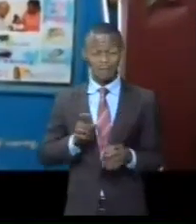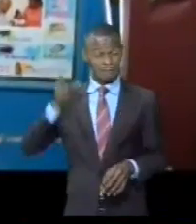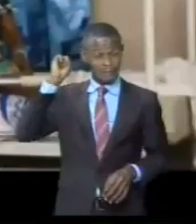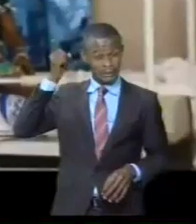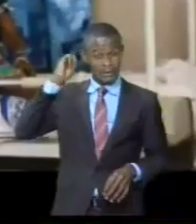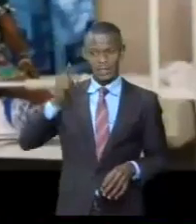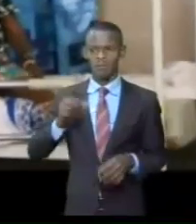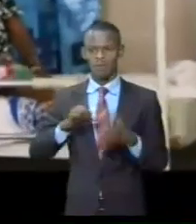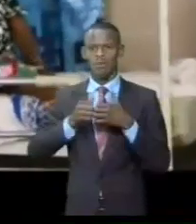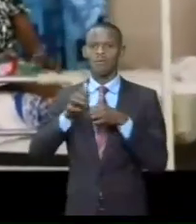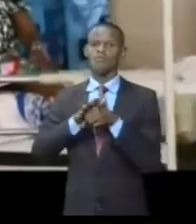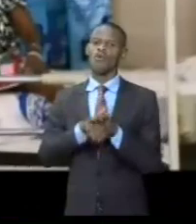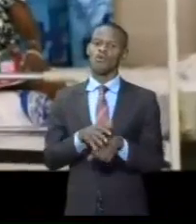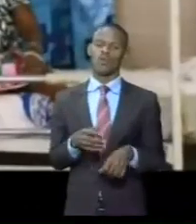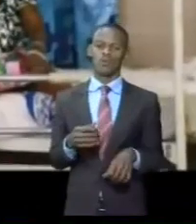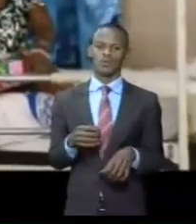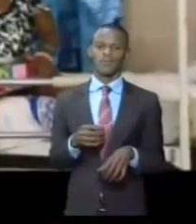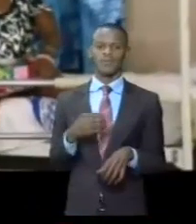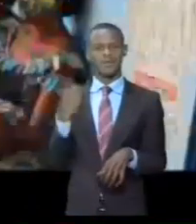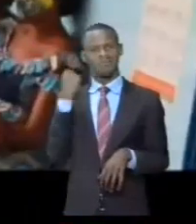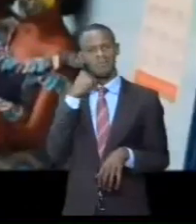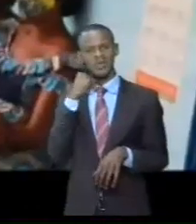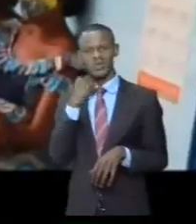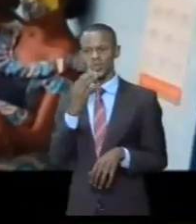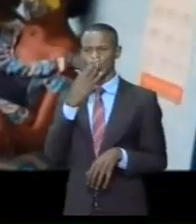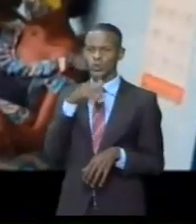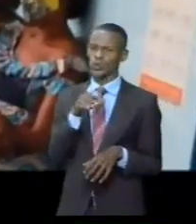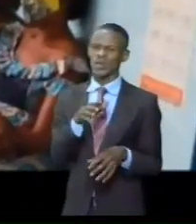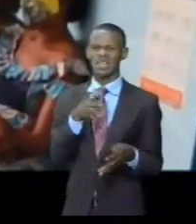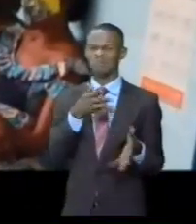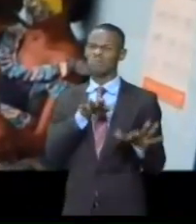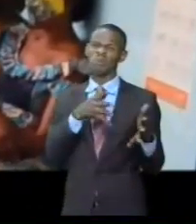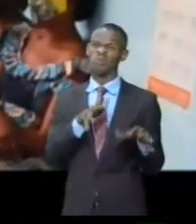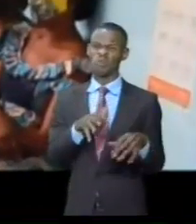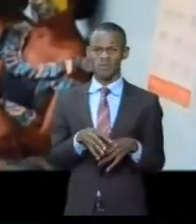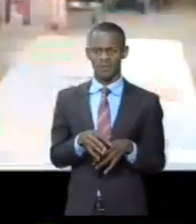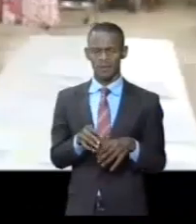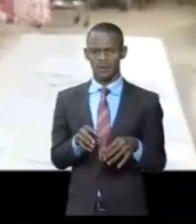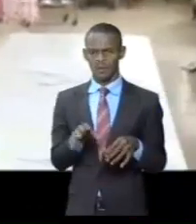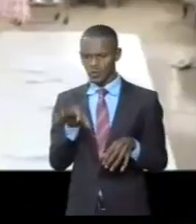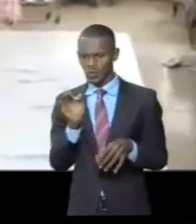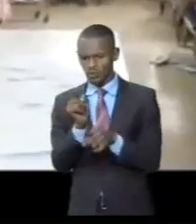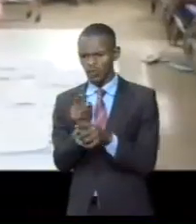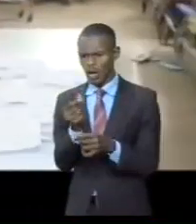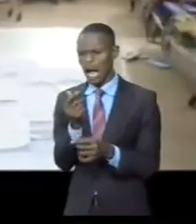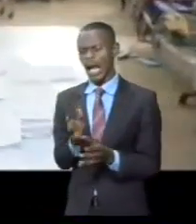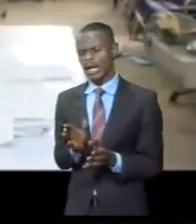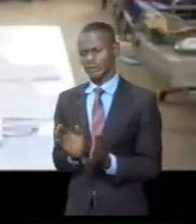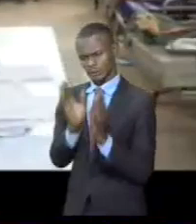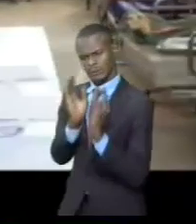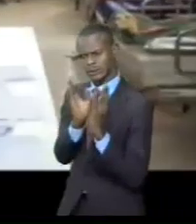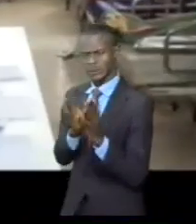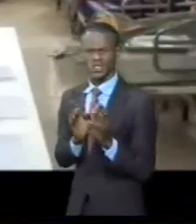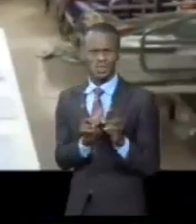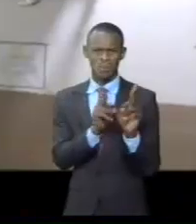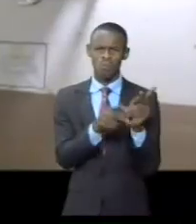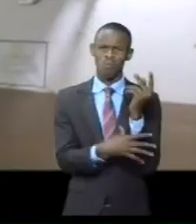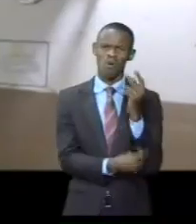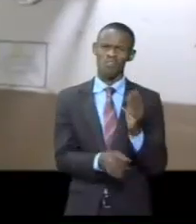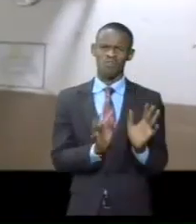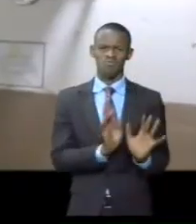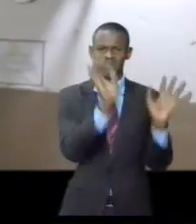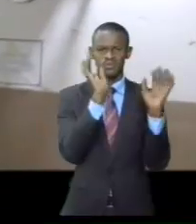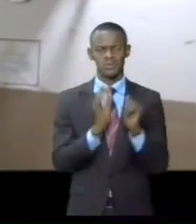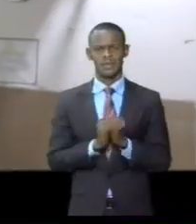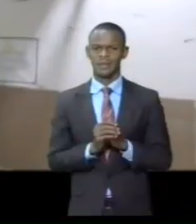notamment la qualité des soins, le choix préférentiel pour des gens qui ont un revenu au-dessus de la moyenne et surtout l'absence de matériel